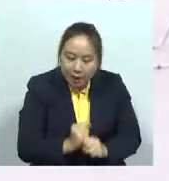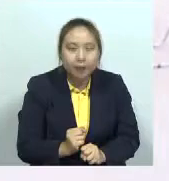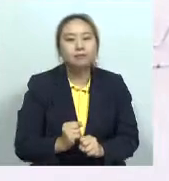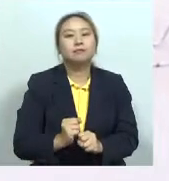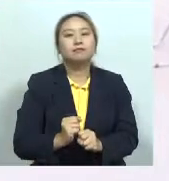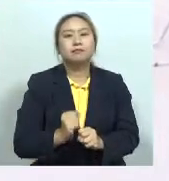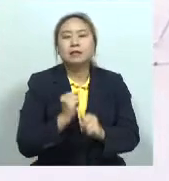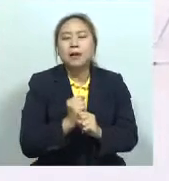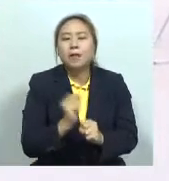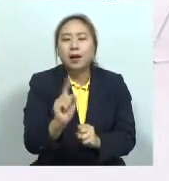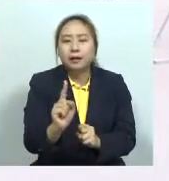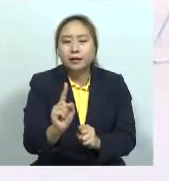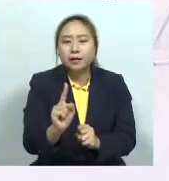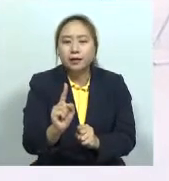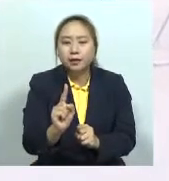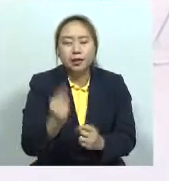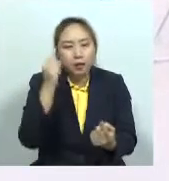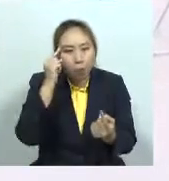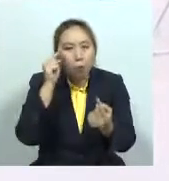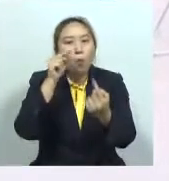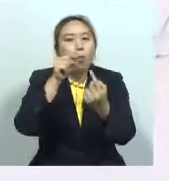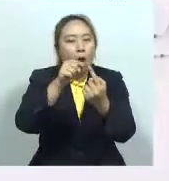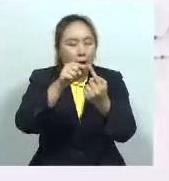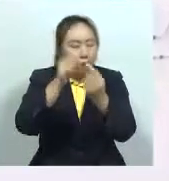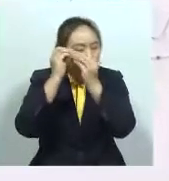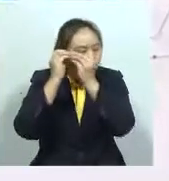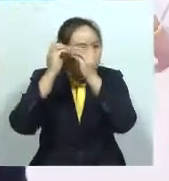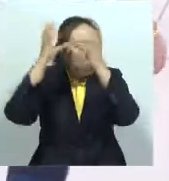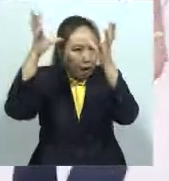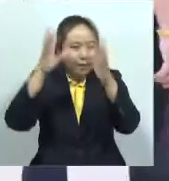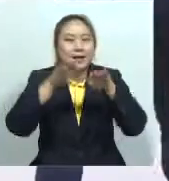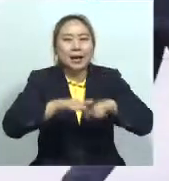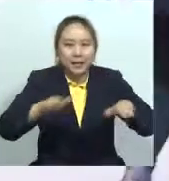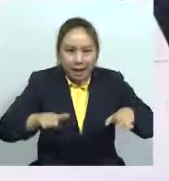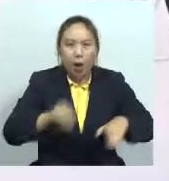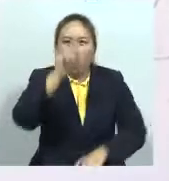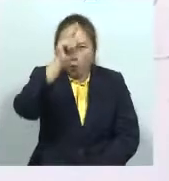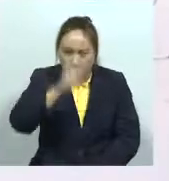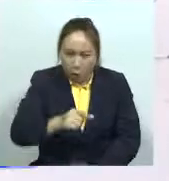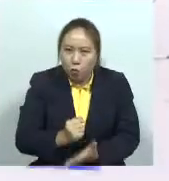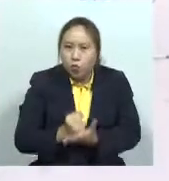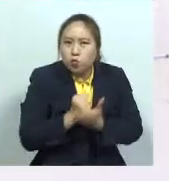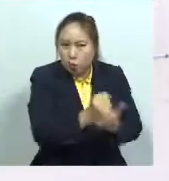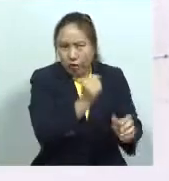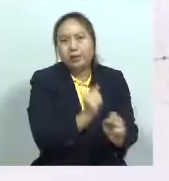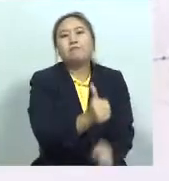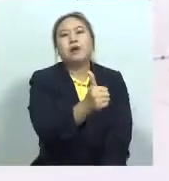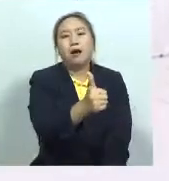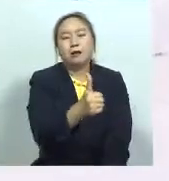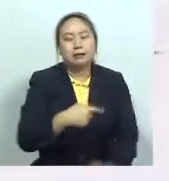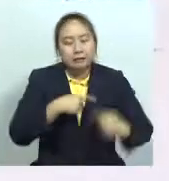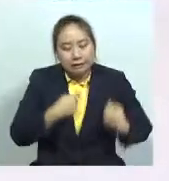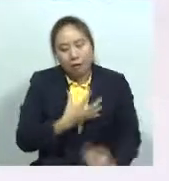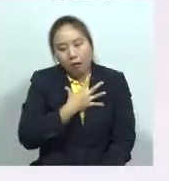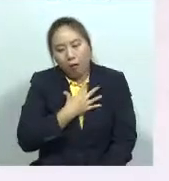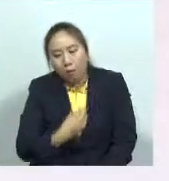วคือมีความหวังว่าเด็กๆเนี่ยจะต้องออกมาโดยที่ไม่ท้อใจแม้ธรรม